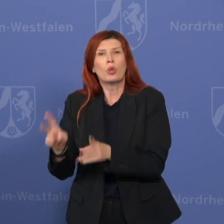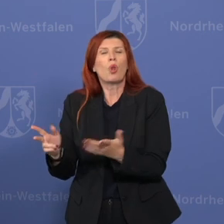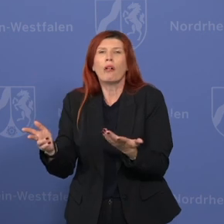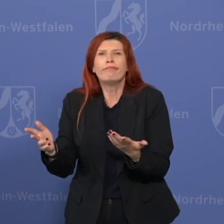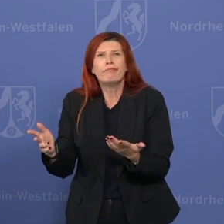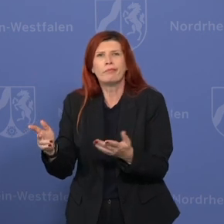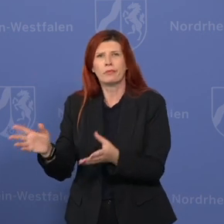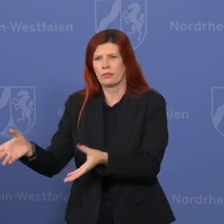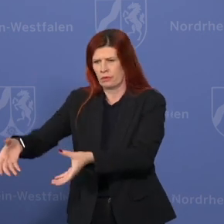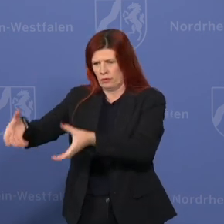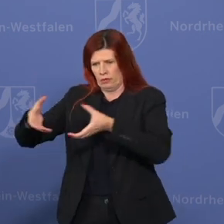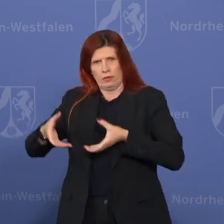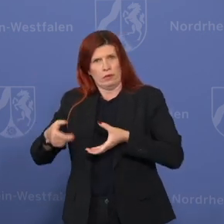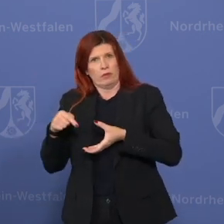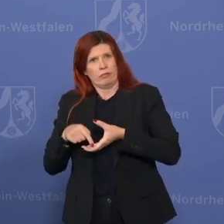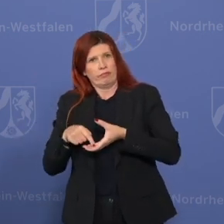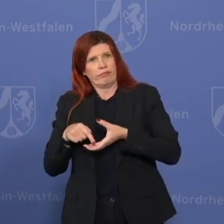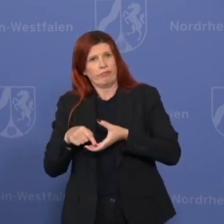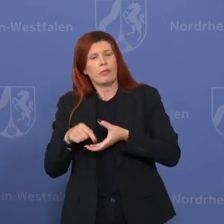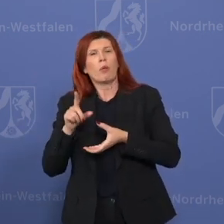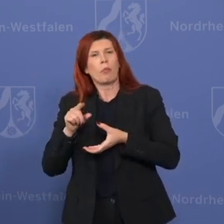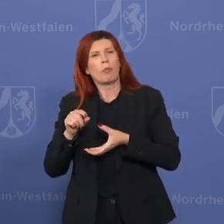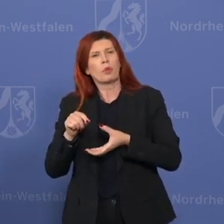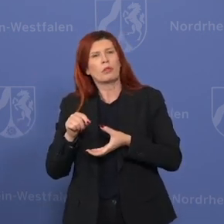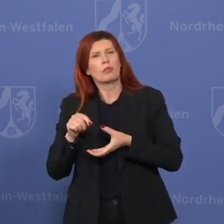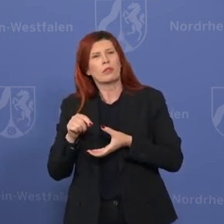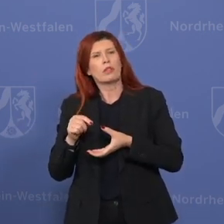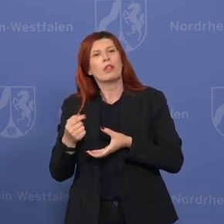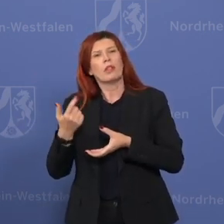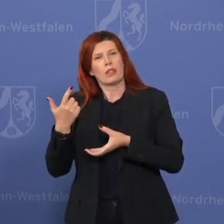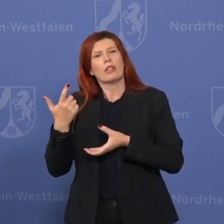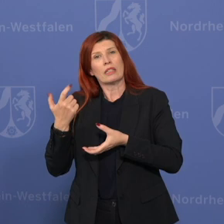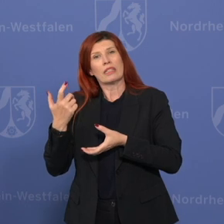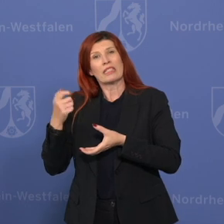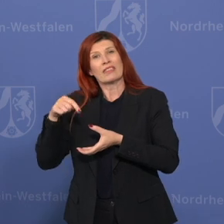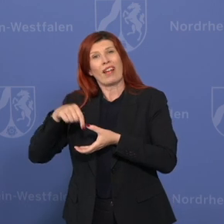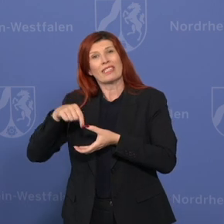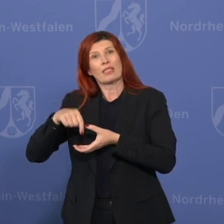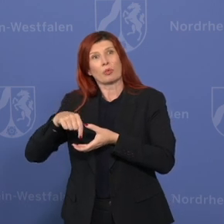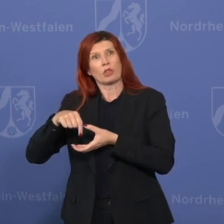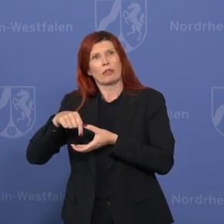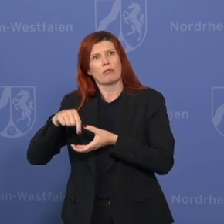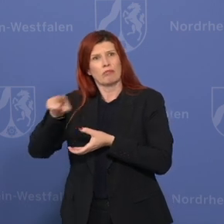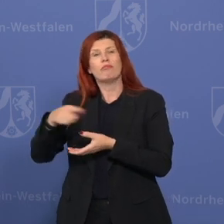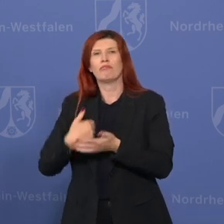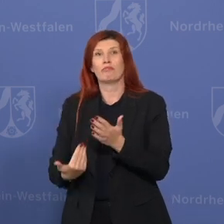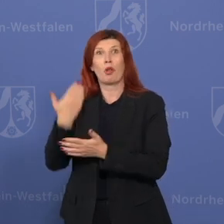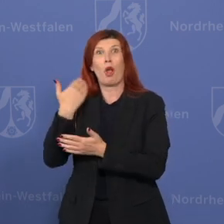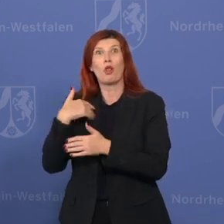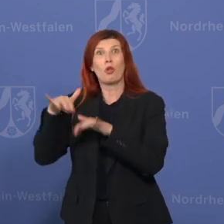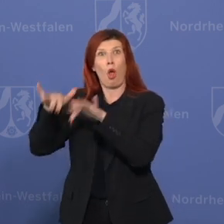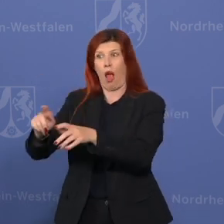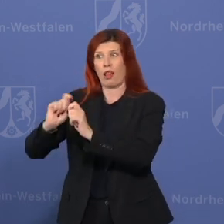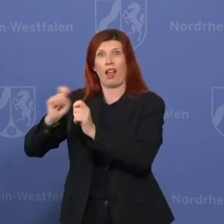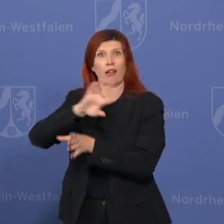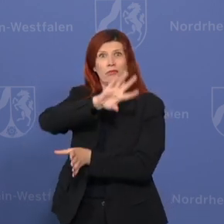wir bearbeiten, wo wir zum Teil auch den Antragstellern geschrieben haben, warum irgendein Problem aufgetreten ist